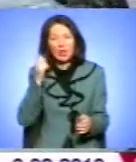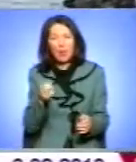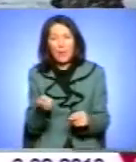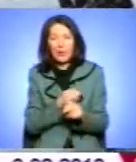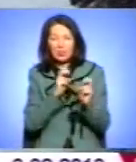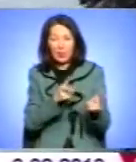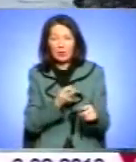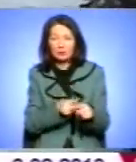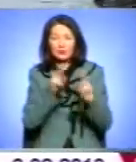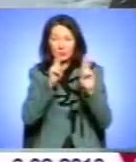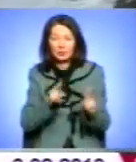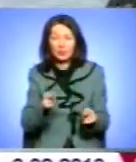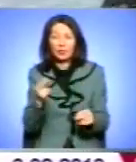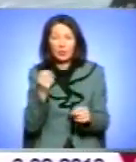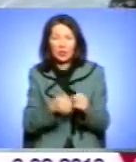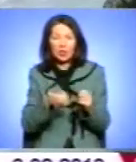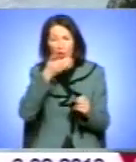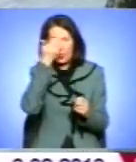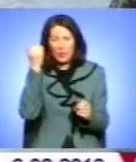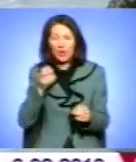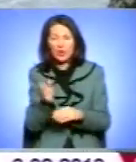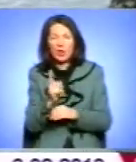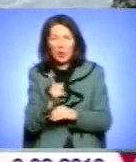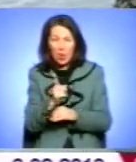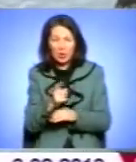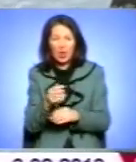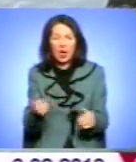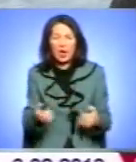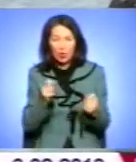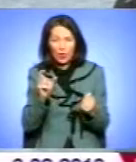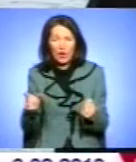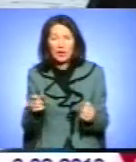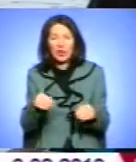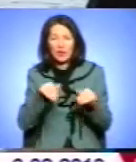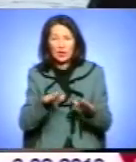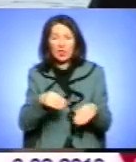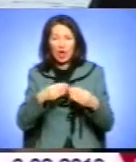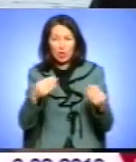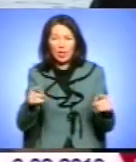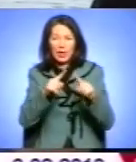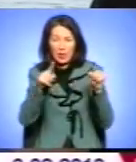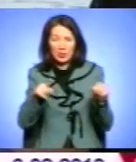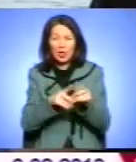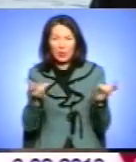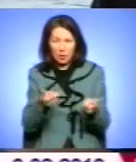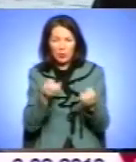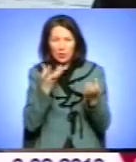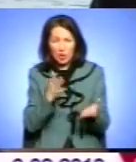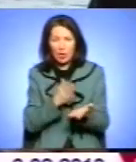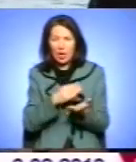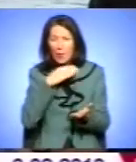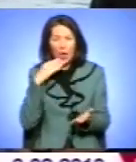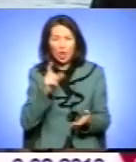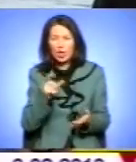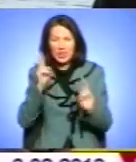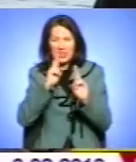часто нехтують рибалки, тому рятувальники вирішили роздати їм листівки. Потрібно, звичайно, тому що є багато людей, що не знають. Є ті,